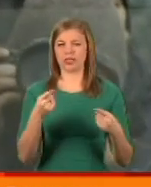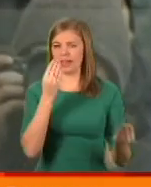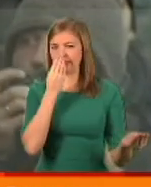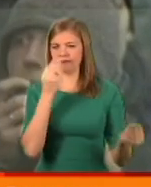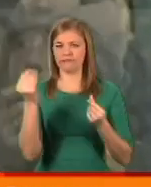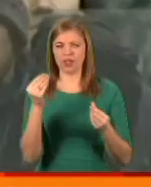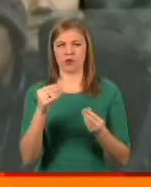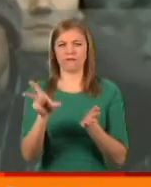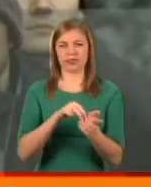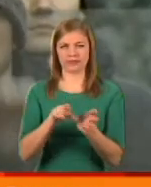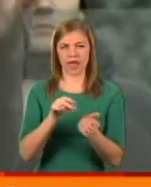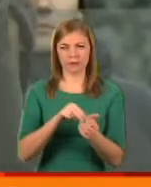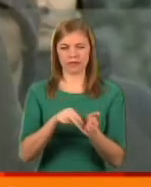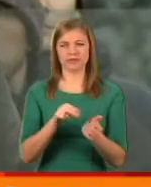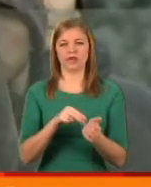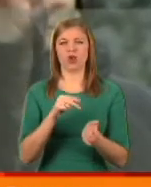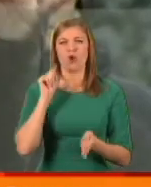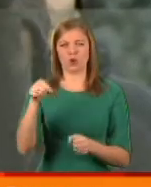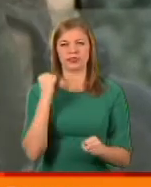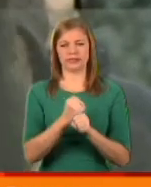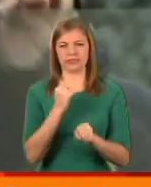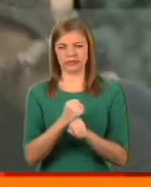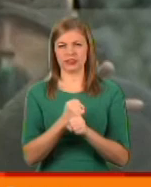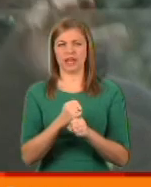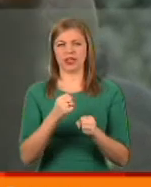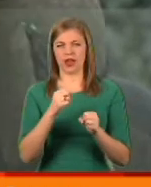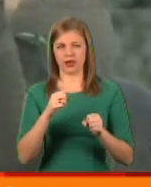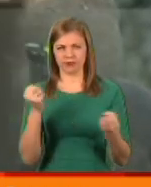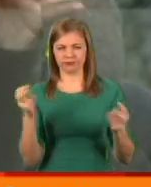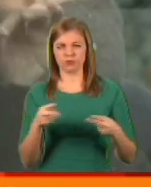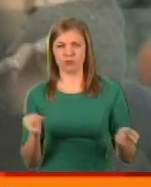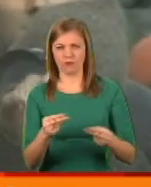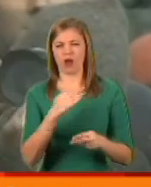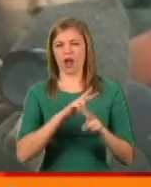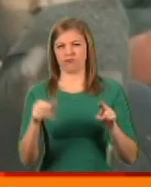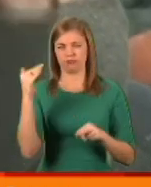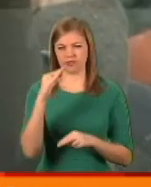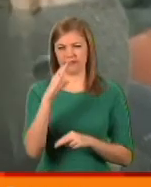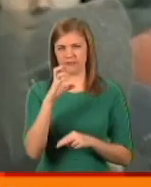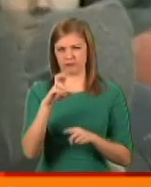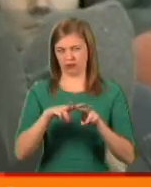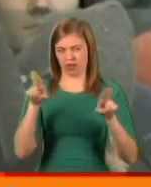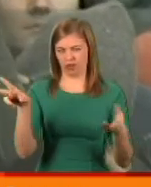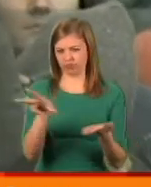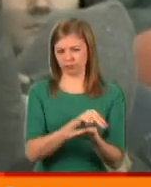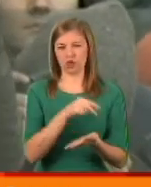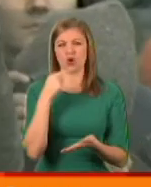фейкових записів. Вони зробили грязнішу провокацію в силі ФСБ.